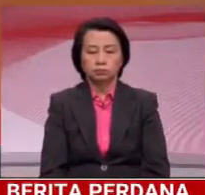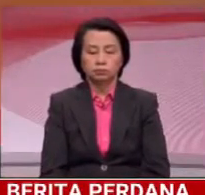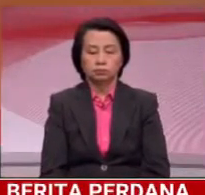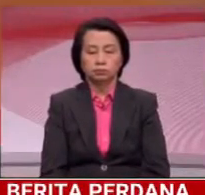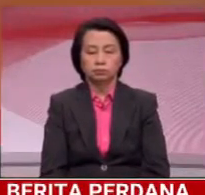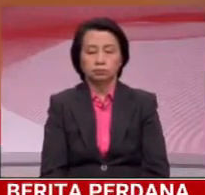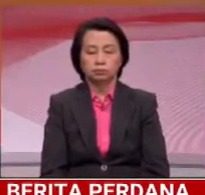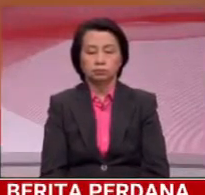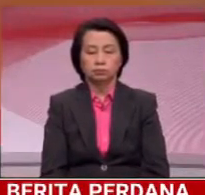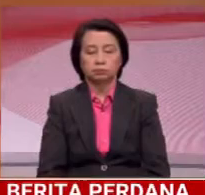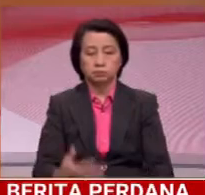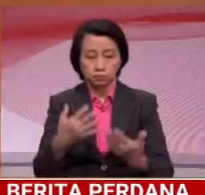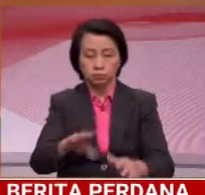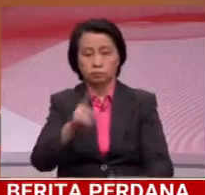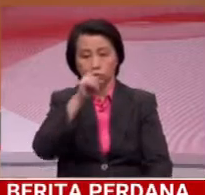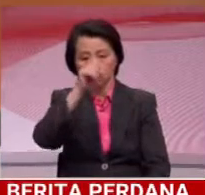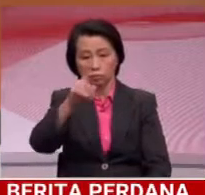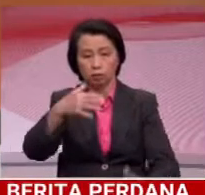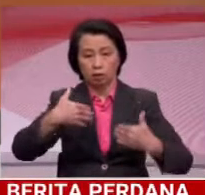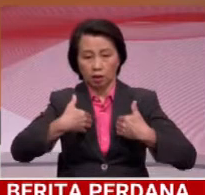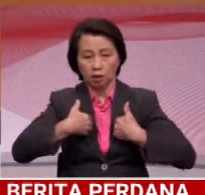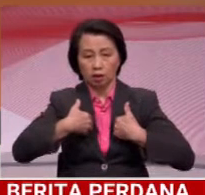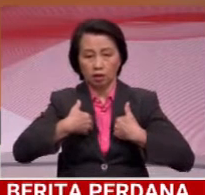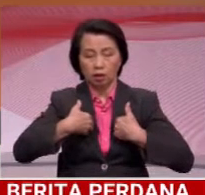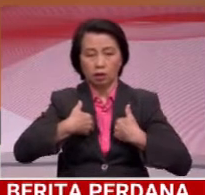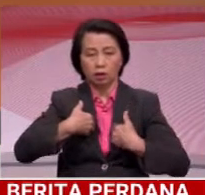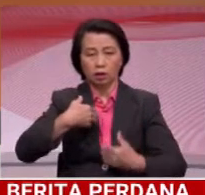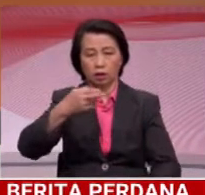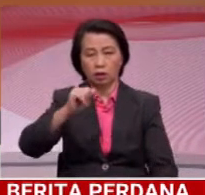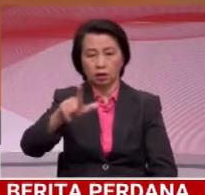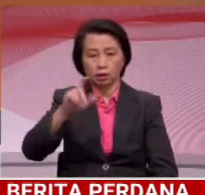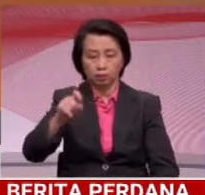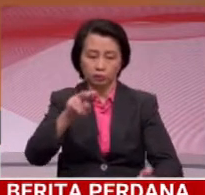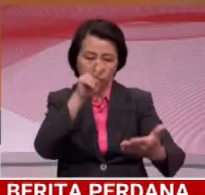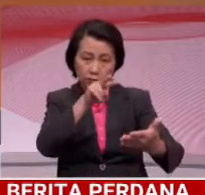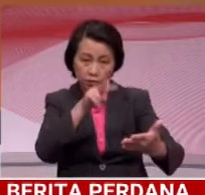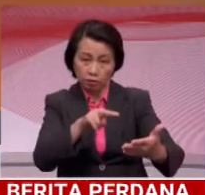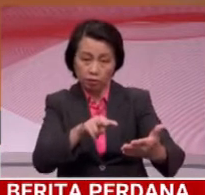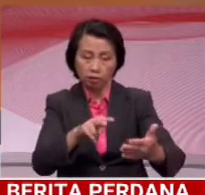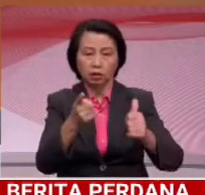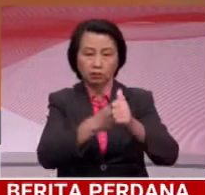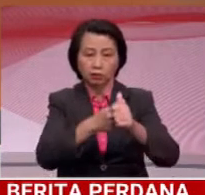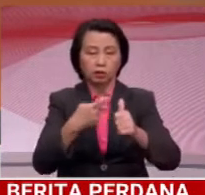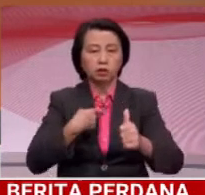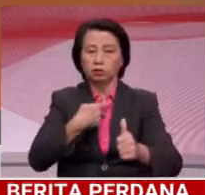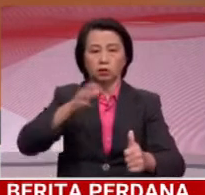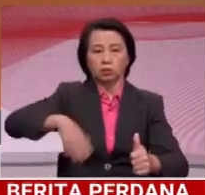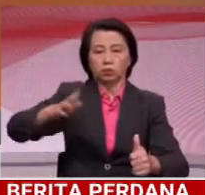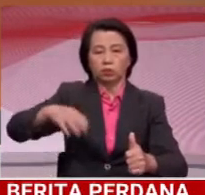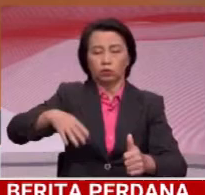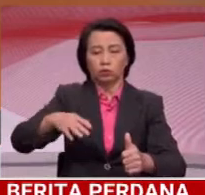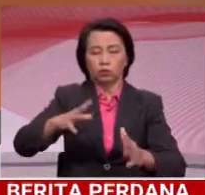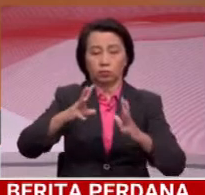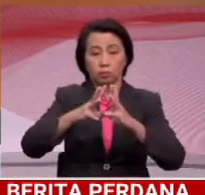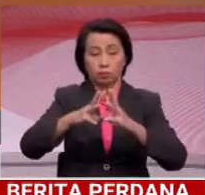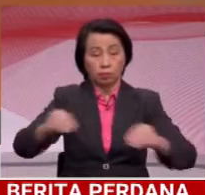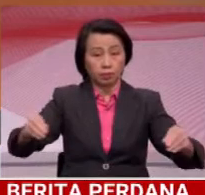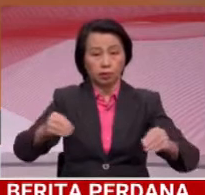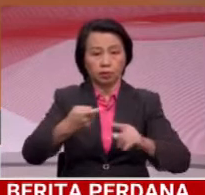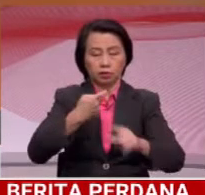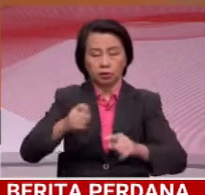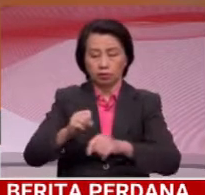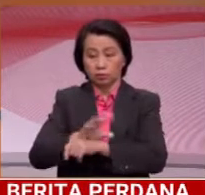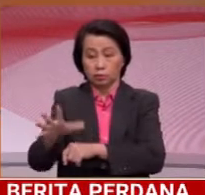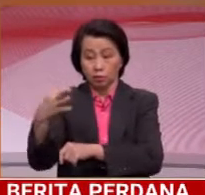Aktif ini sudah semestinya ada perkara-perkara yang perlu dilihat ya. Pertama, kita belum keluar daripada